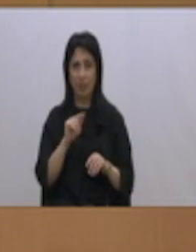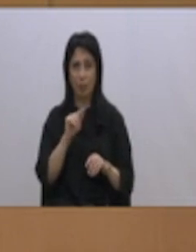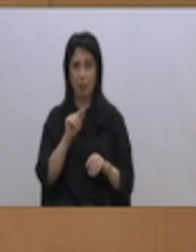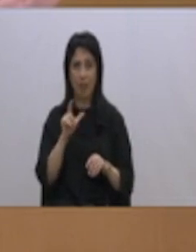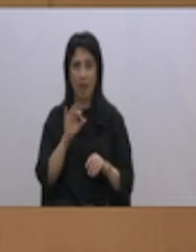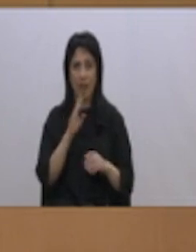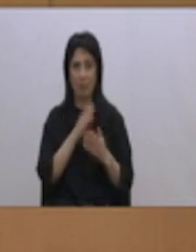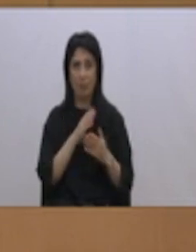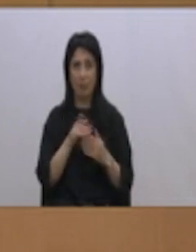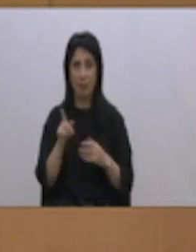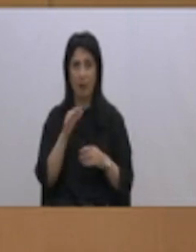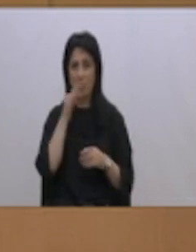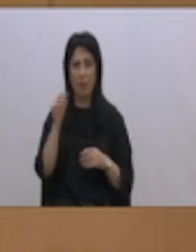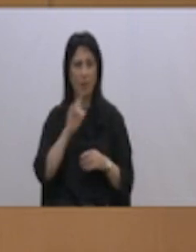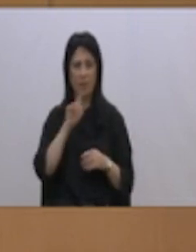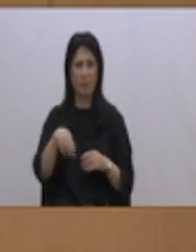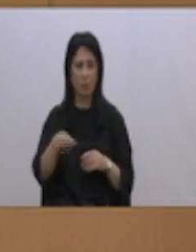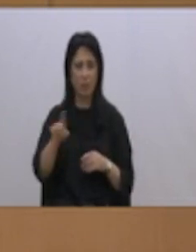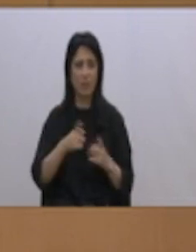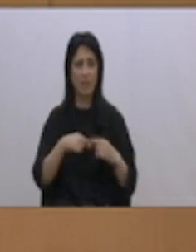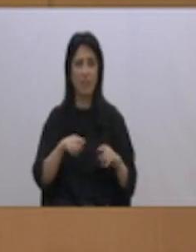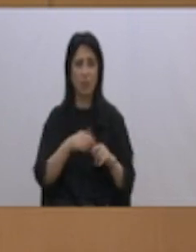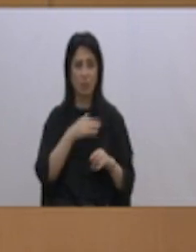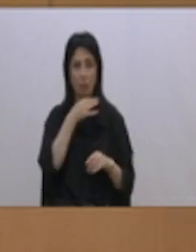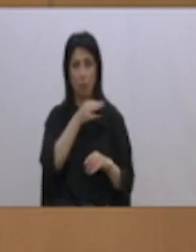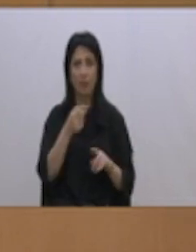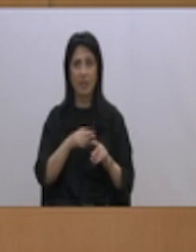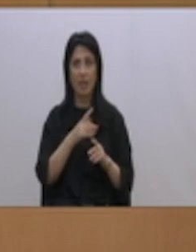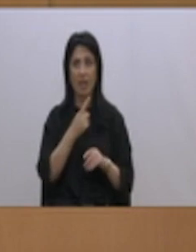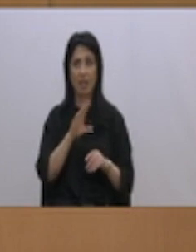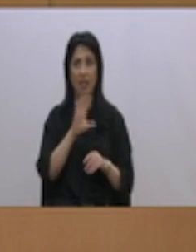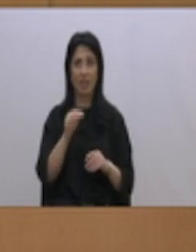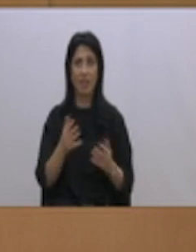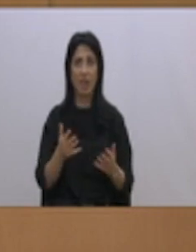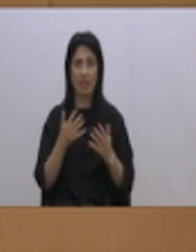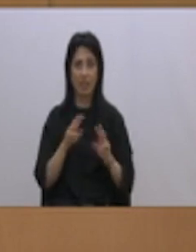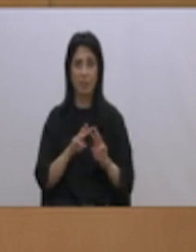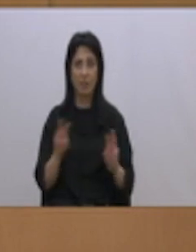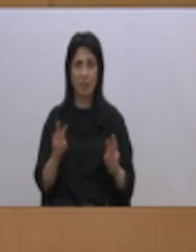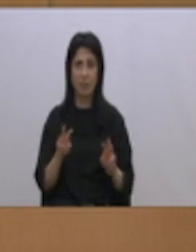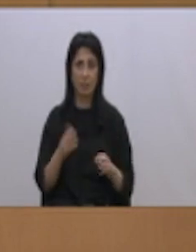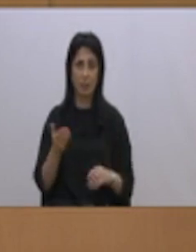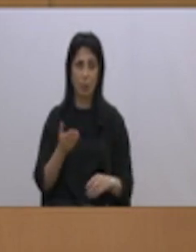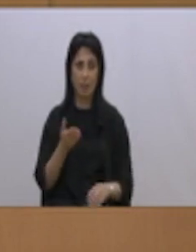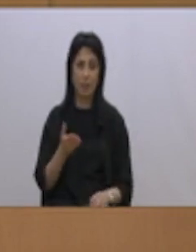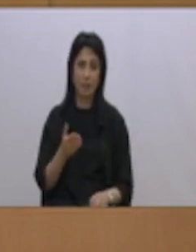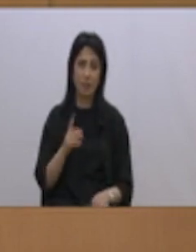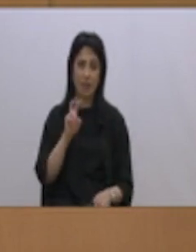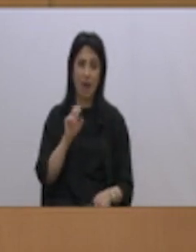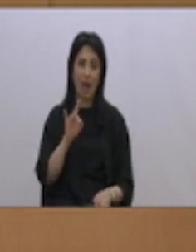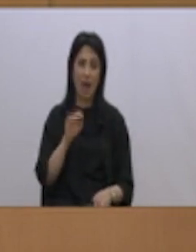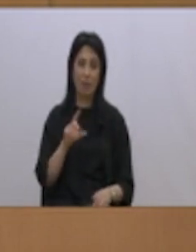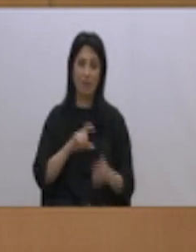თეატრულუკიანის მიმართ, მე მათ პასუხს არ გავცემ, სამაგეროდ საზოგადოებას მინდა უთხარო, ეს არის ერთ-ერთი ყველაზე ეფექტური მინისტრი, რომელიც